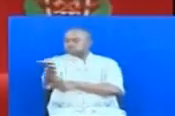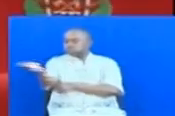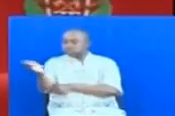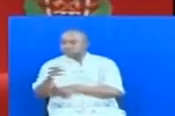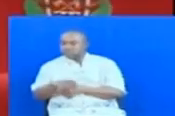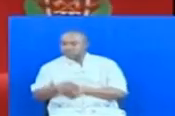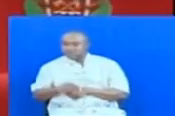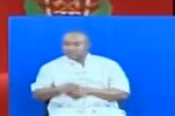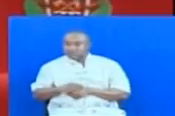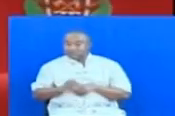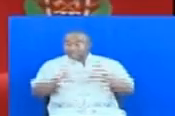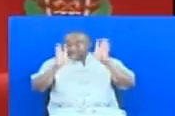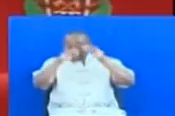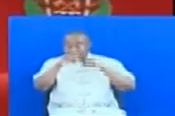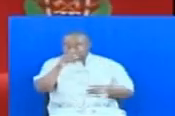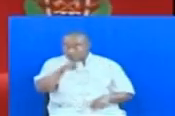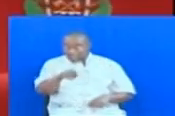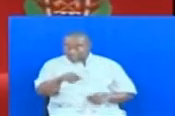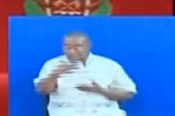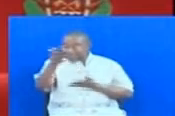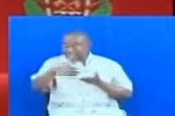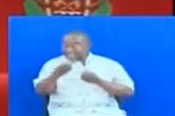hatuna hati chafu hata moja.